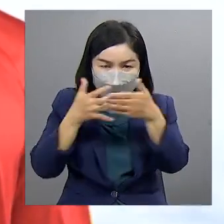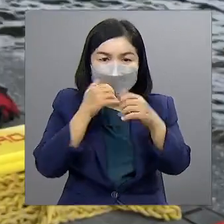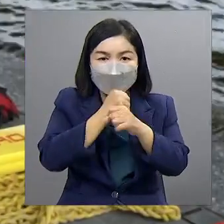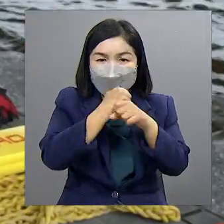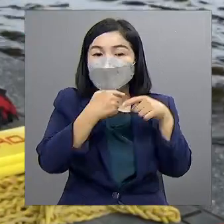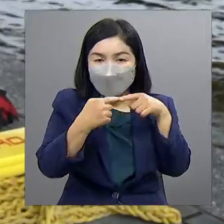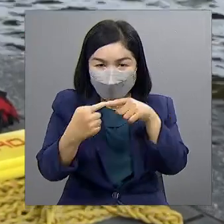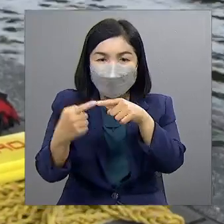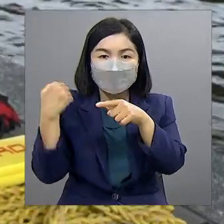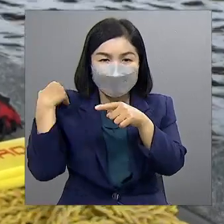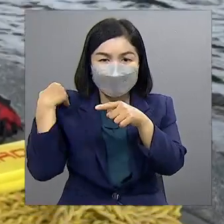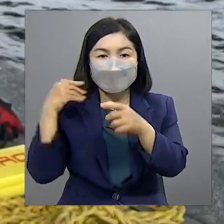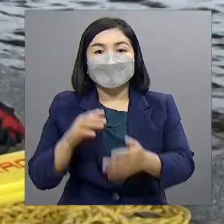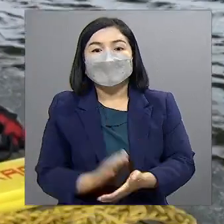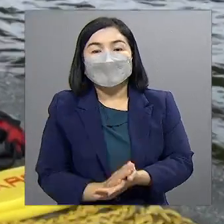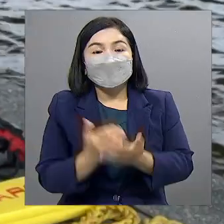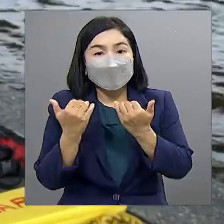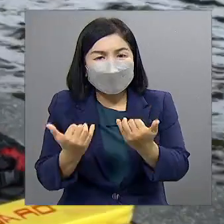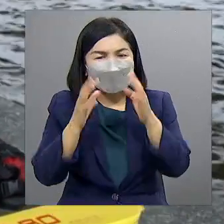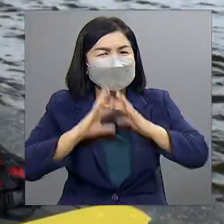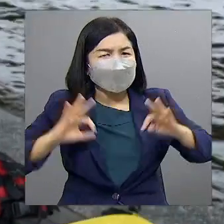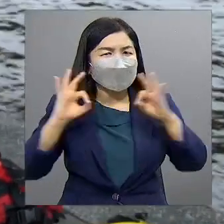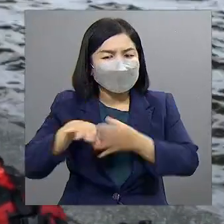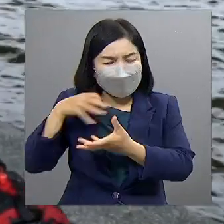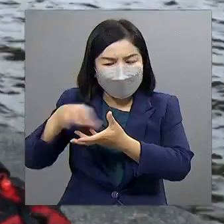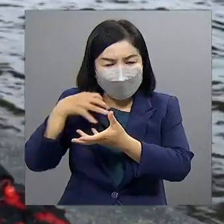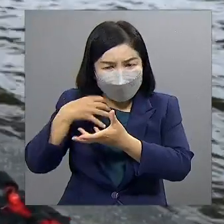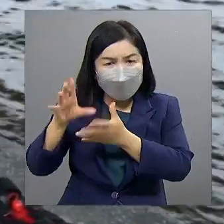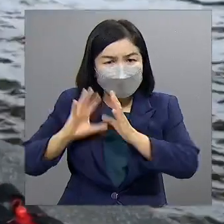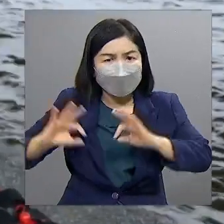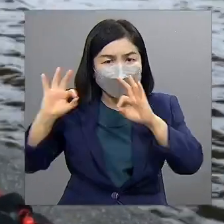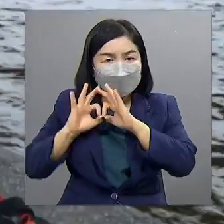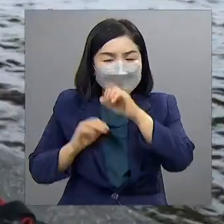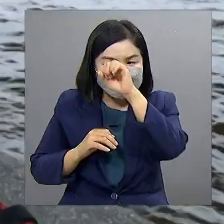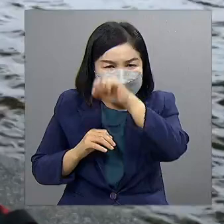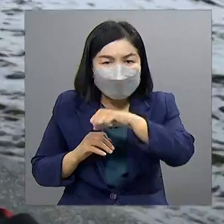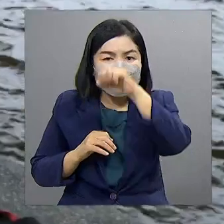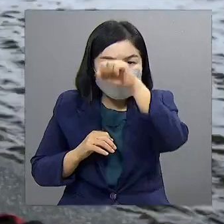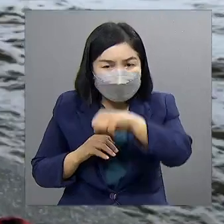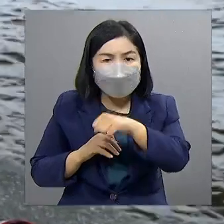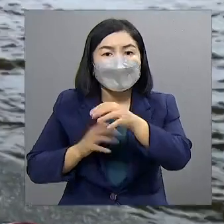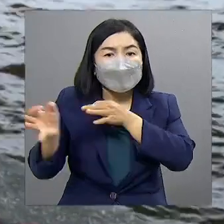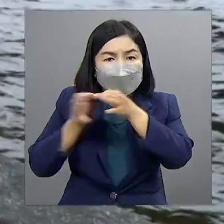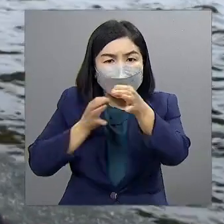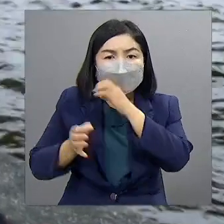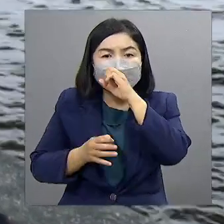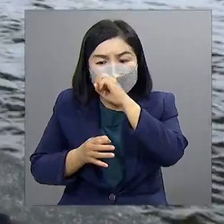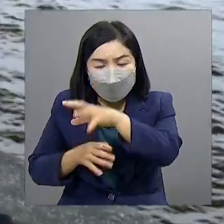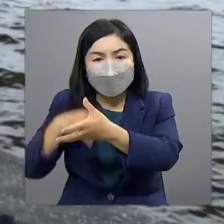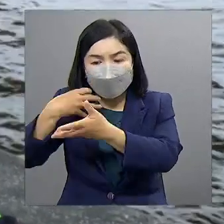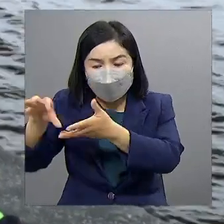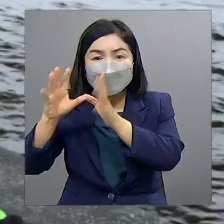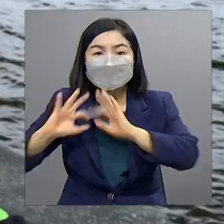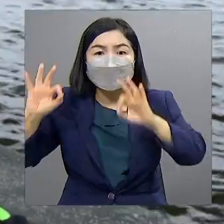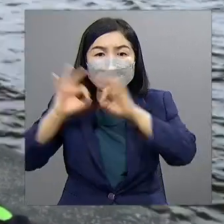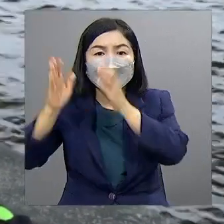ครับ เพราะฉะนั้นการให้ข้อมูลที่ถูกต้องเป็นสิ่งที่สำคัญเนาะมันจะไปประกอบการวางแผนของเราว่าต้องใช้คนกี่คนลงตรงไหนใช้อุปกรณ์อะ